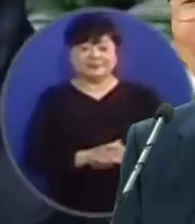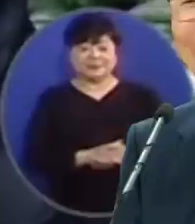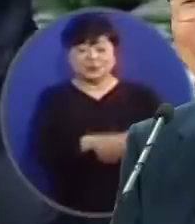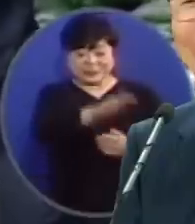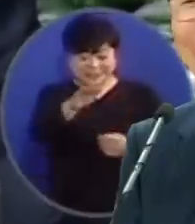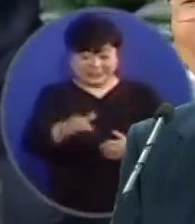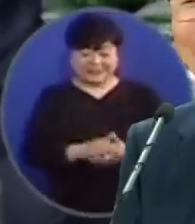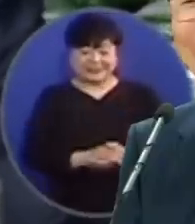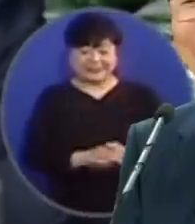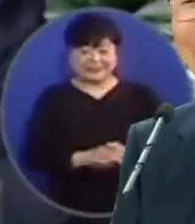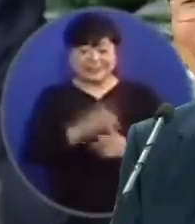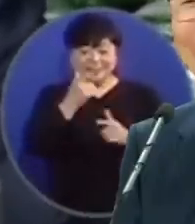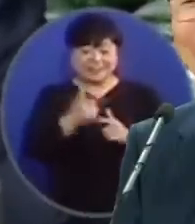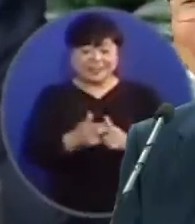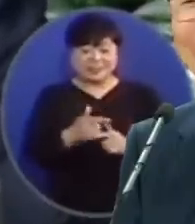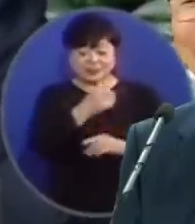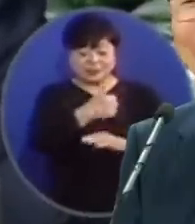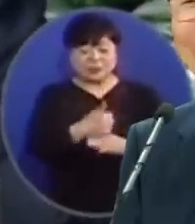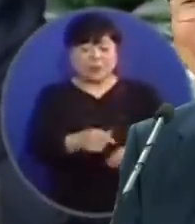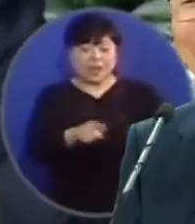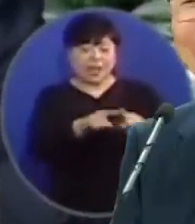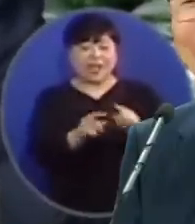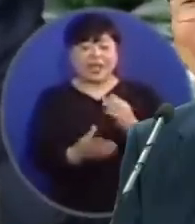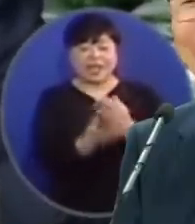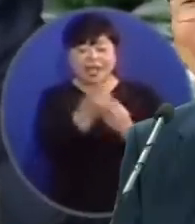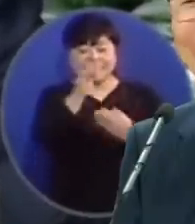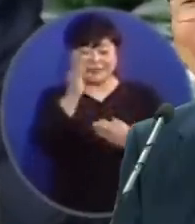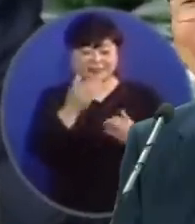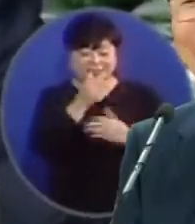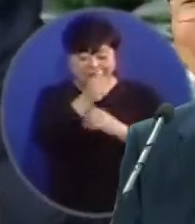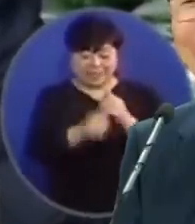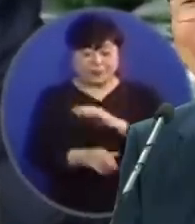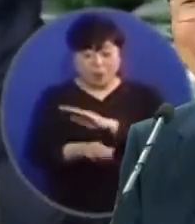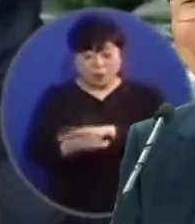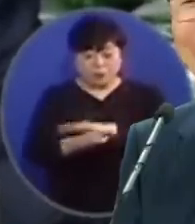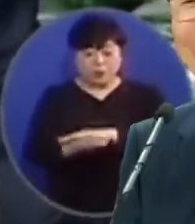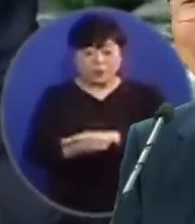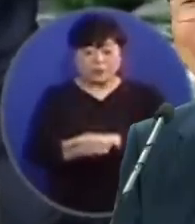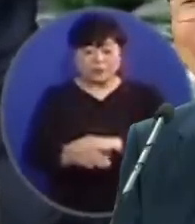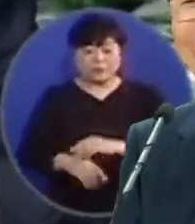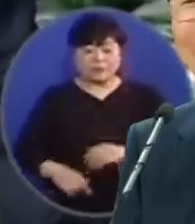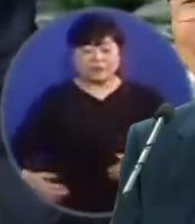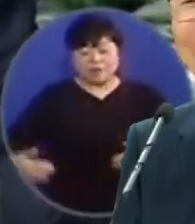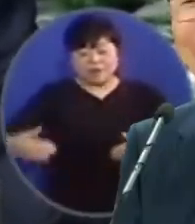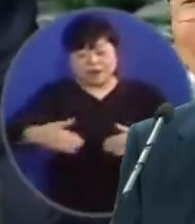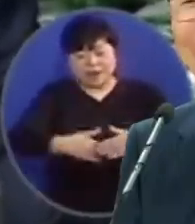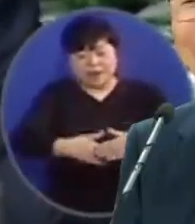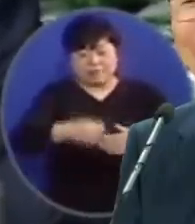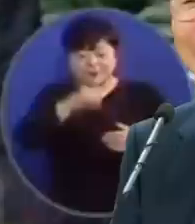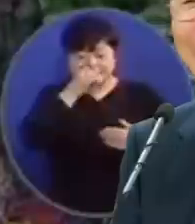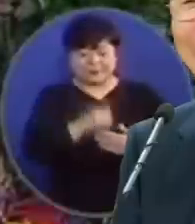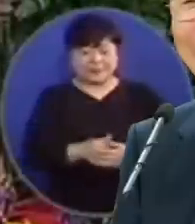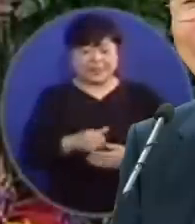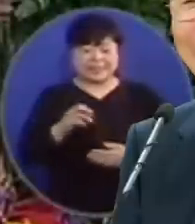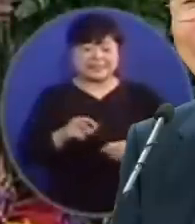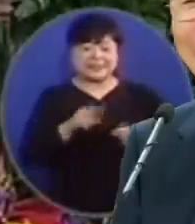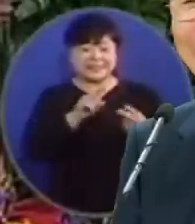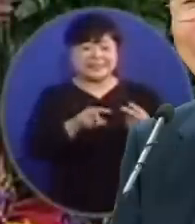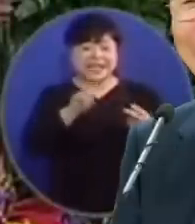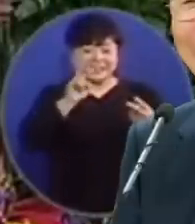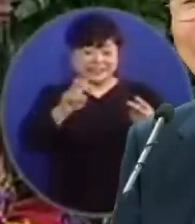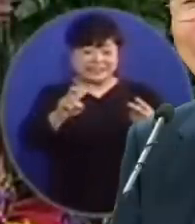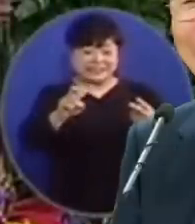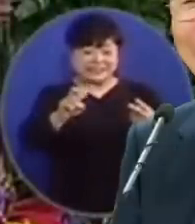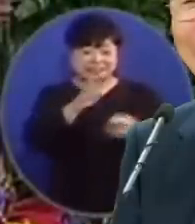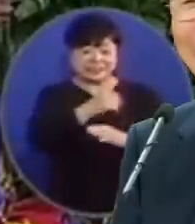우리는 예수 그리스도와 우리가 하나가 되었으므로 하나님의 오른손은 우리의 허리를 감고 있는 것입니다. 갈라디아서 2장 20절에